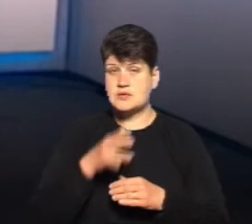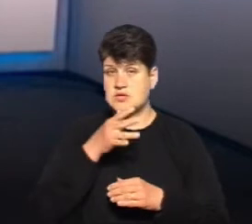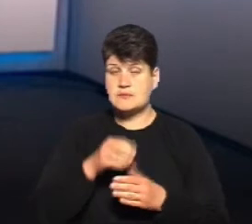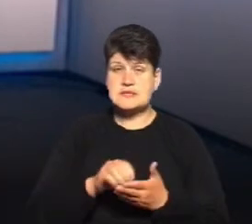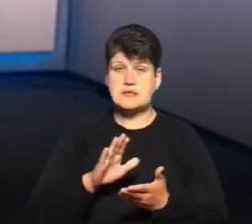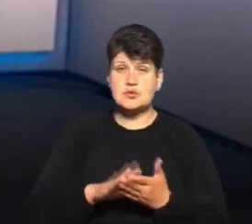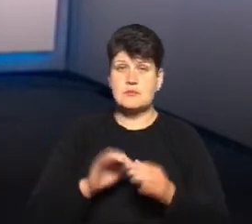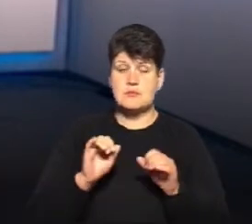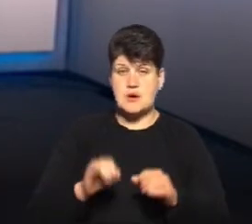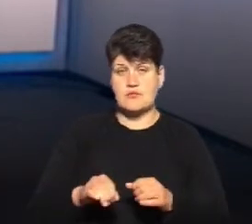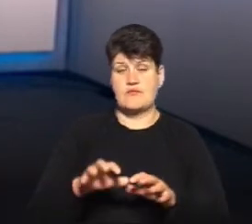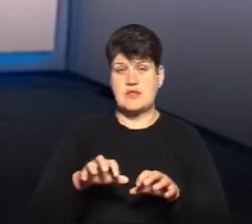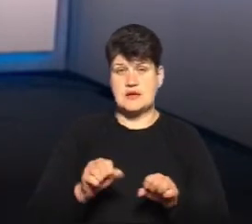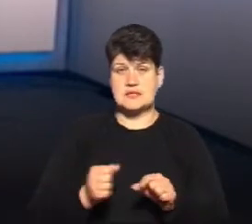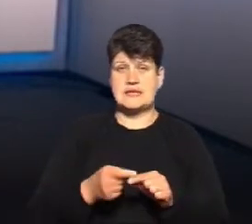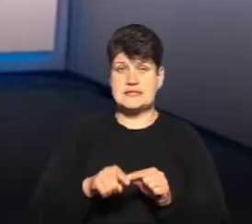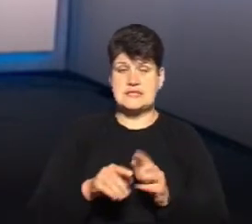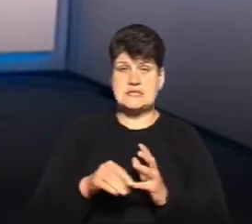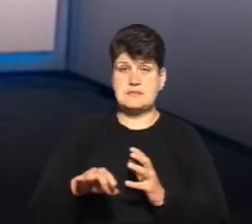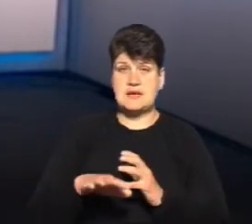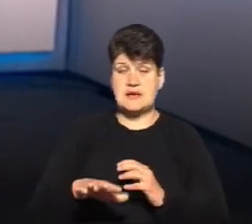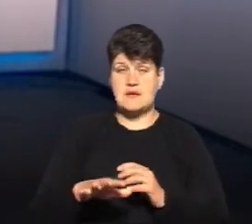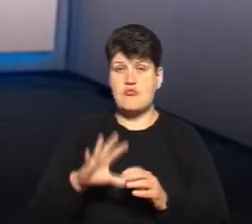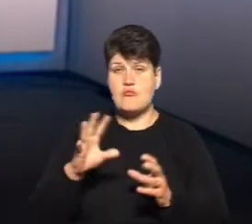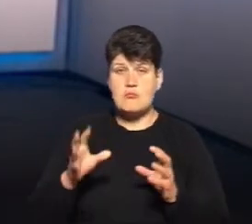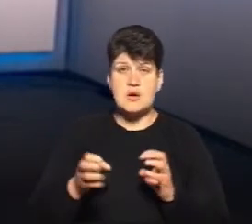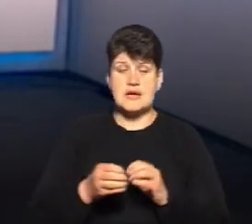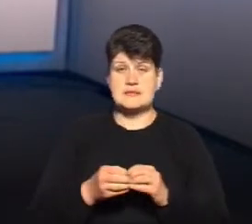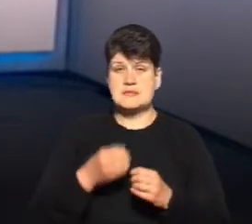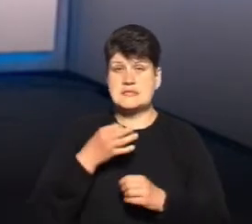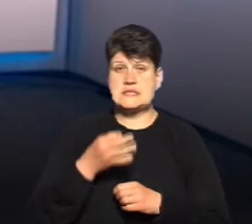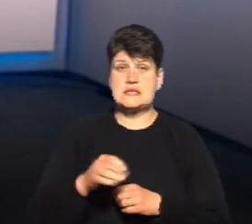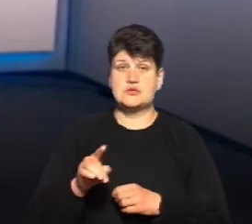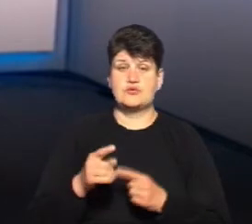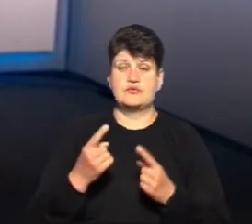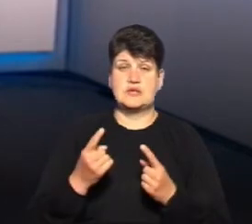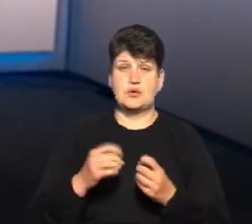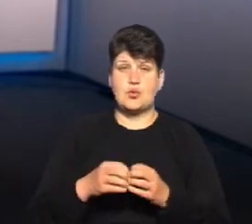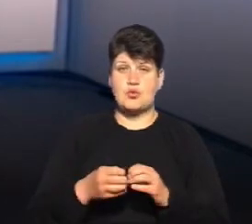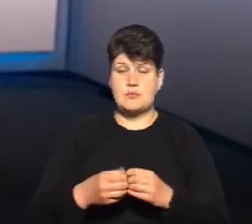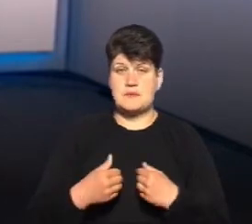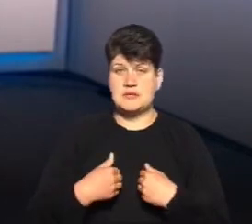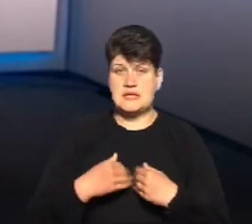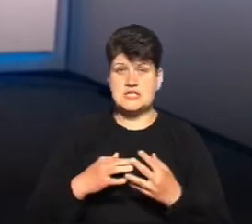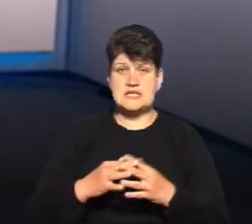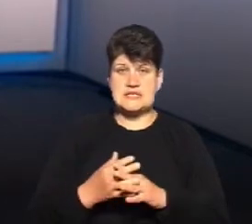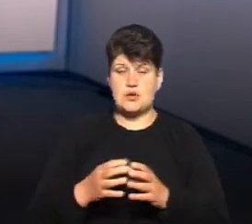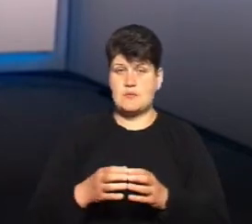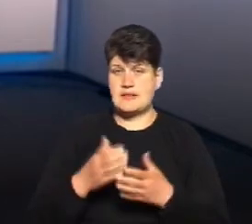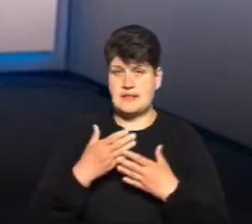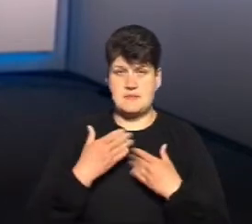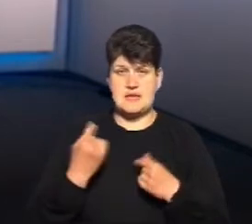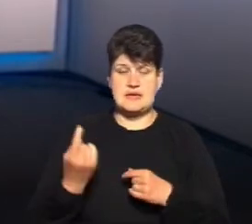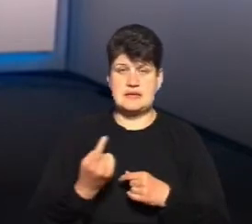комунальної власності на ці земельні ділянки. Тому, в принципі, сказати, що такої великої проблеми для наших сіл громад немає. В нас єдиний тільки варіант,